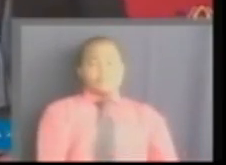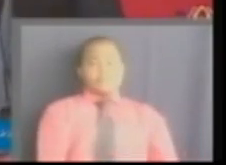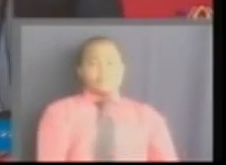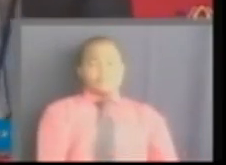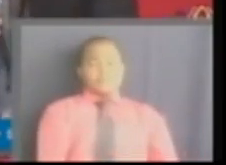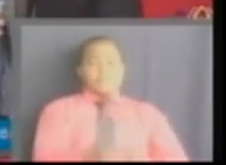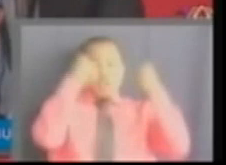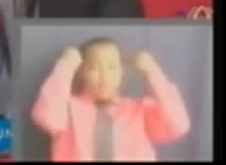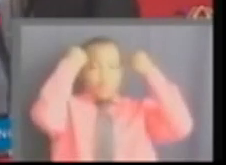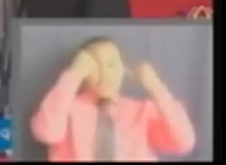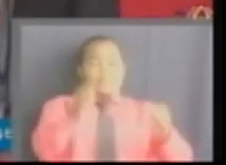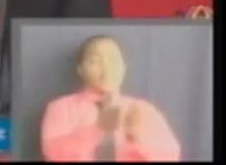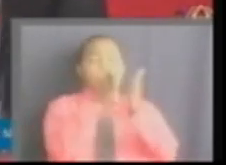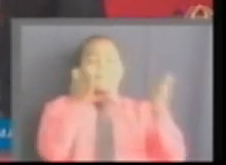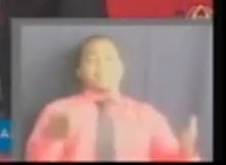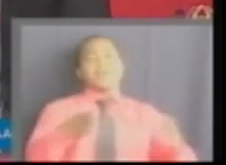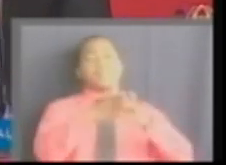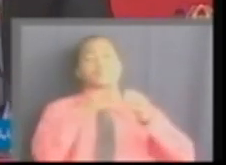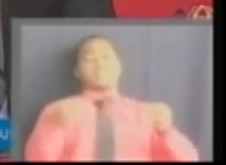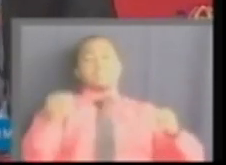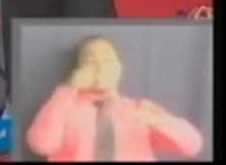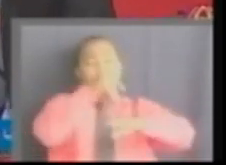Mheshimiwa mwenyekiti, bila kupoteza muda,